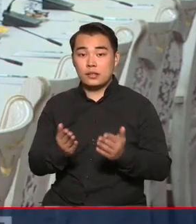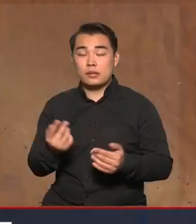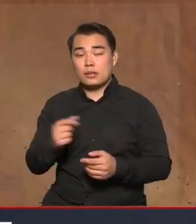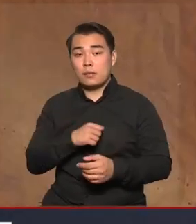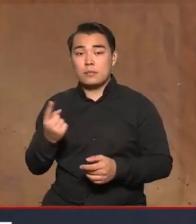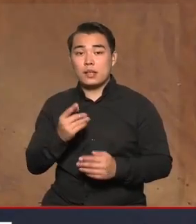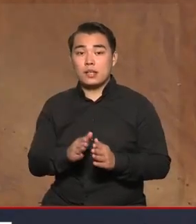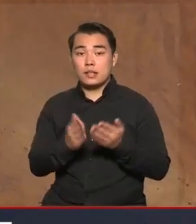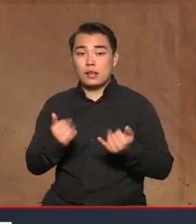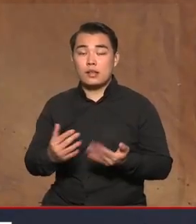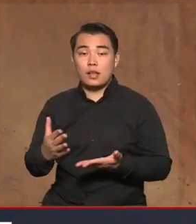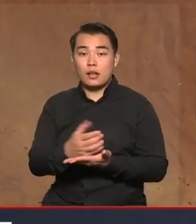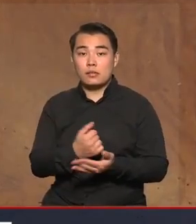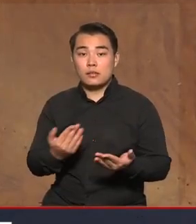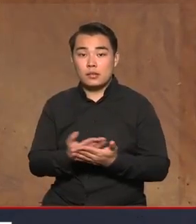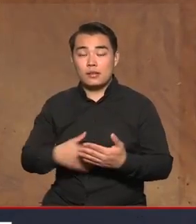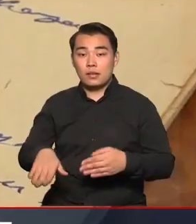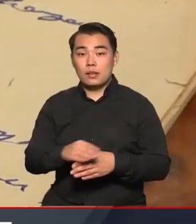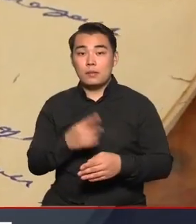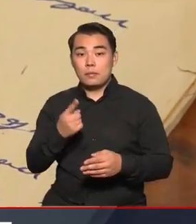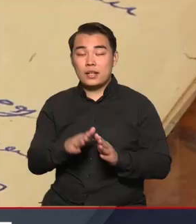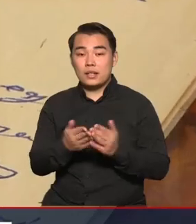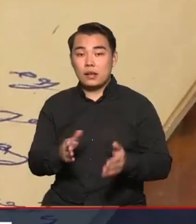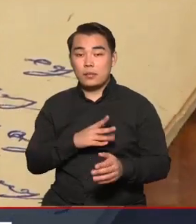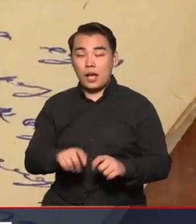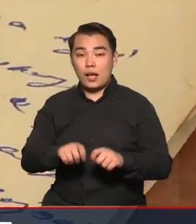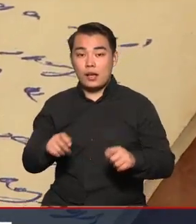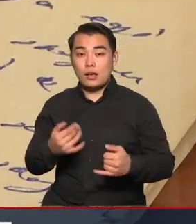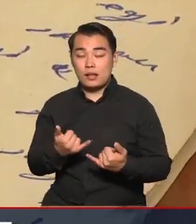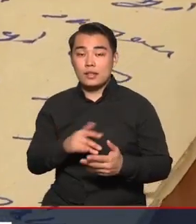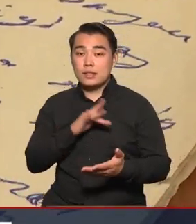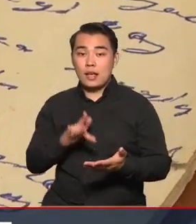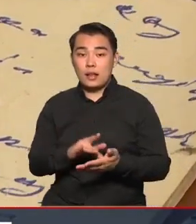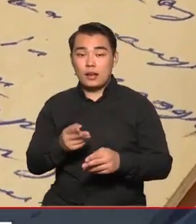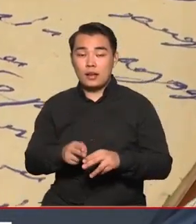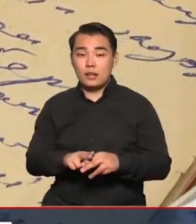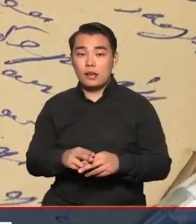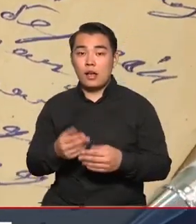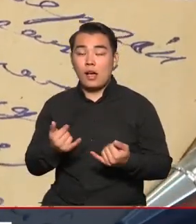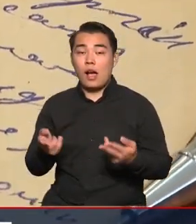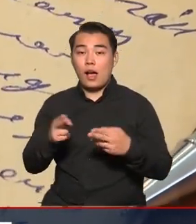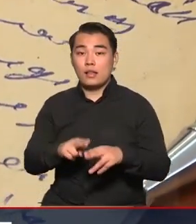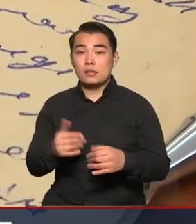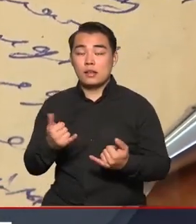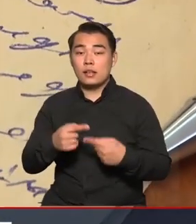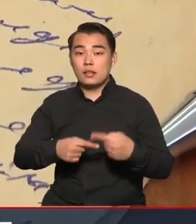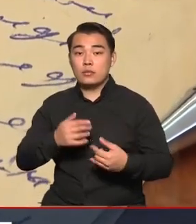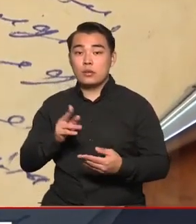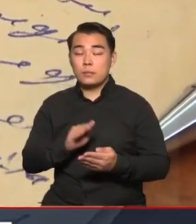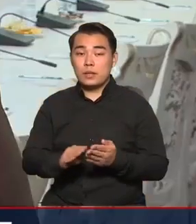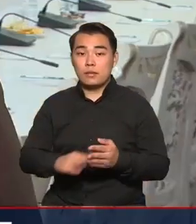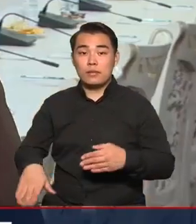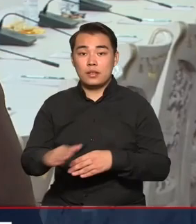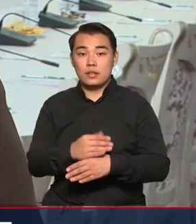алғашқы кітаптарында жиналған жинақтың барлығын бір кітапқа шығардық. Мақсат артында қалған осы қағазға түскен